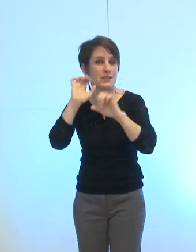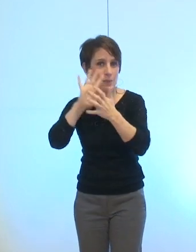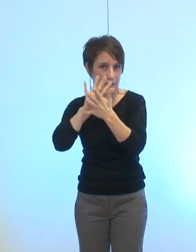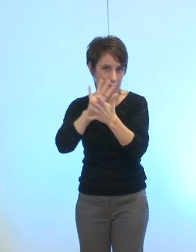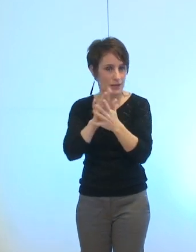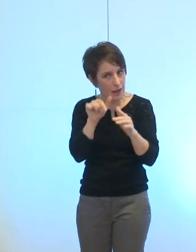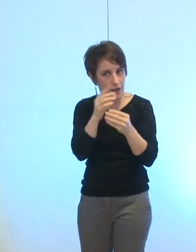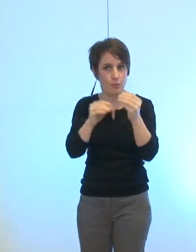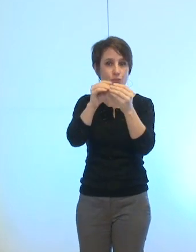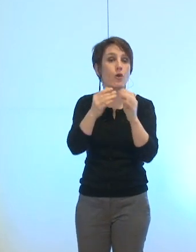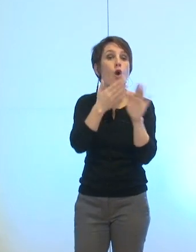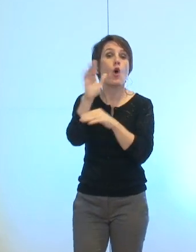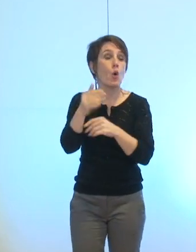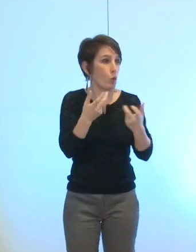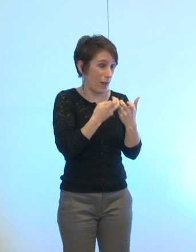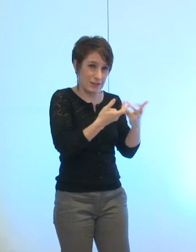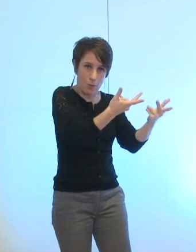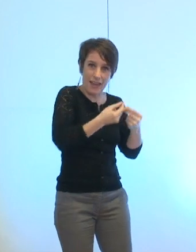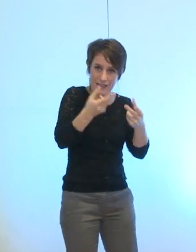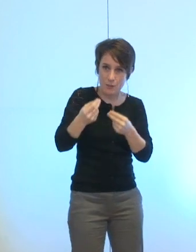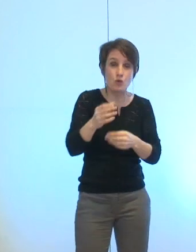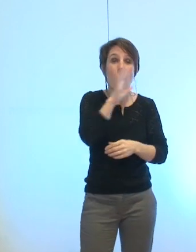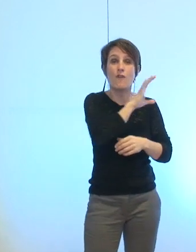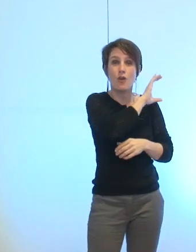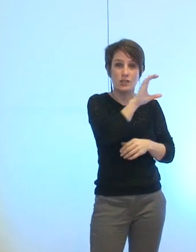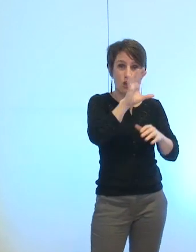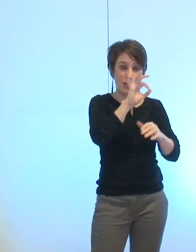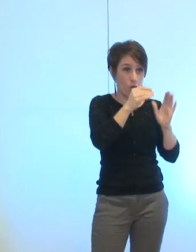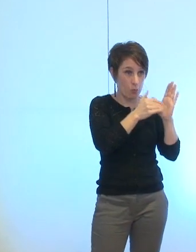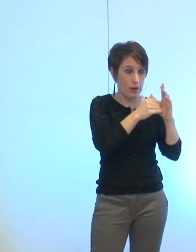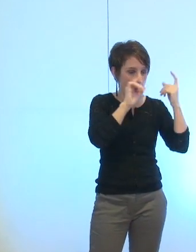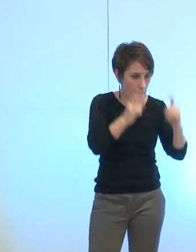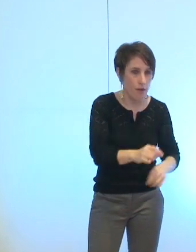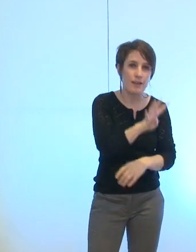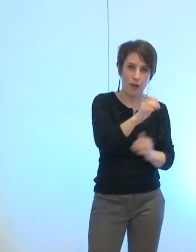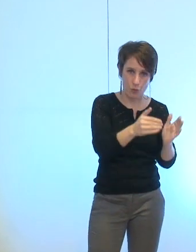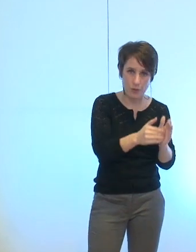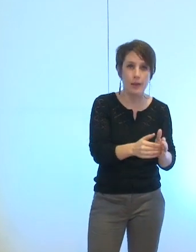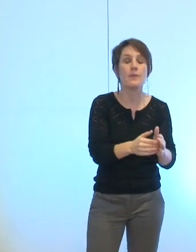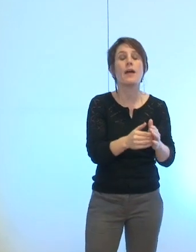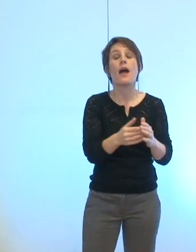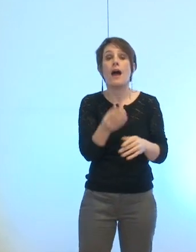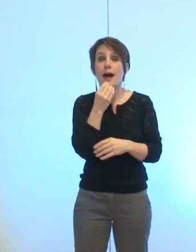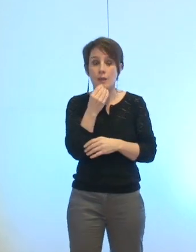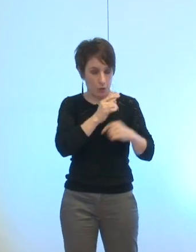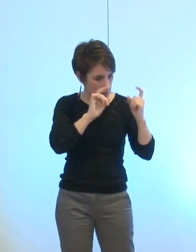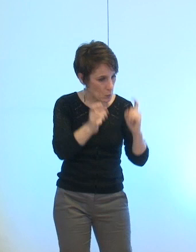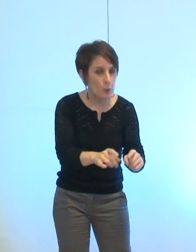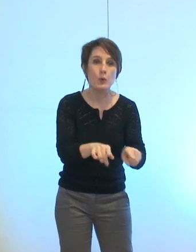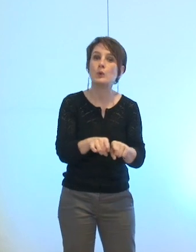la les réceptions qui passent de 150000 à 40000 € la ligne alimentation qui est aussi à la